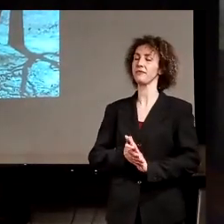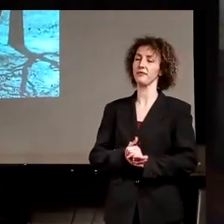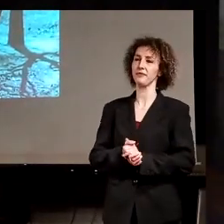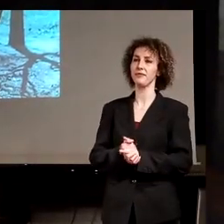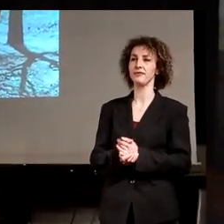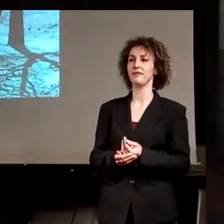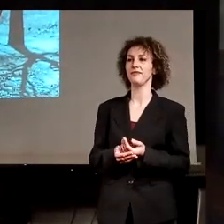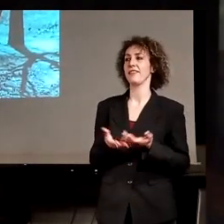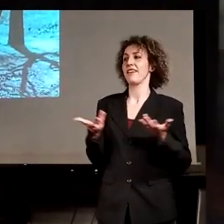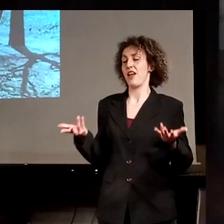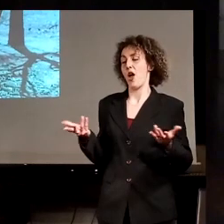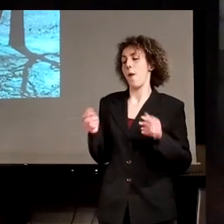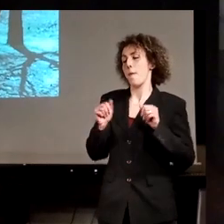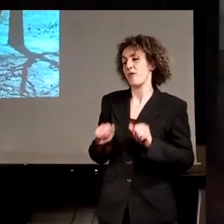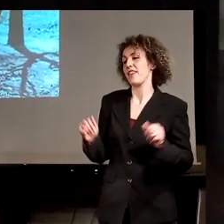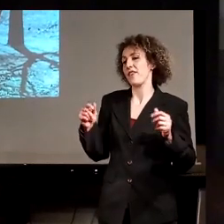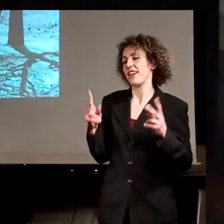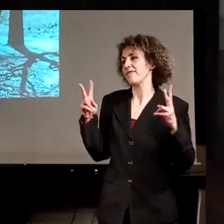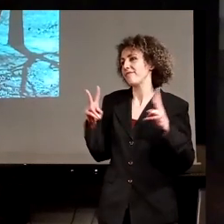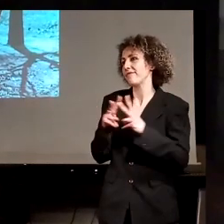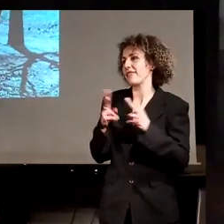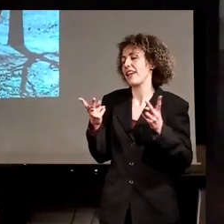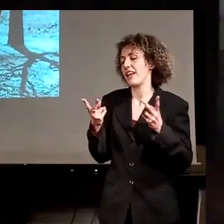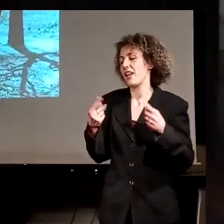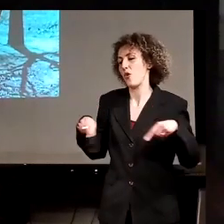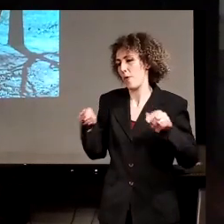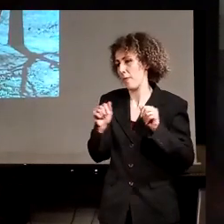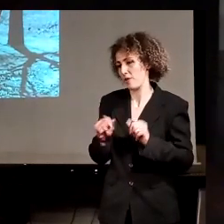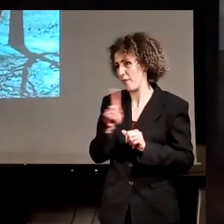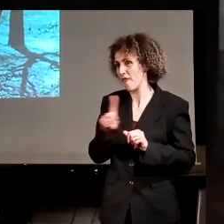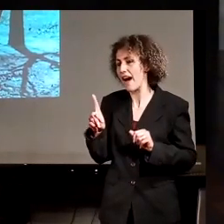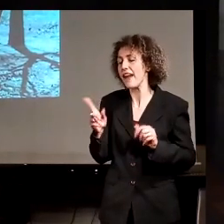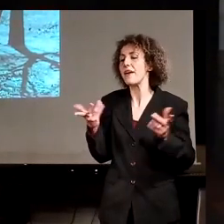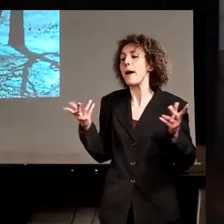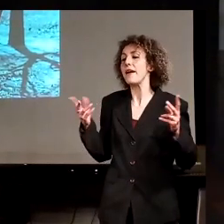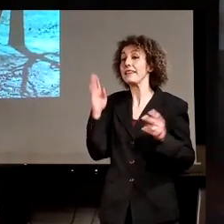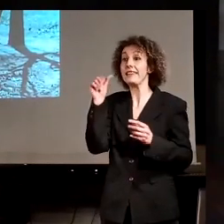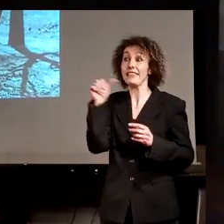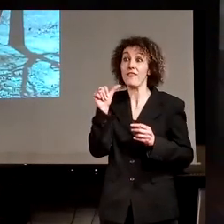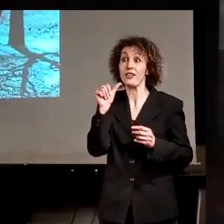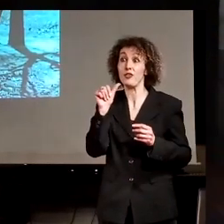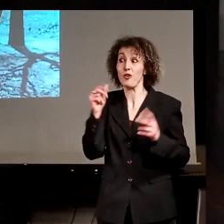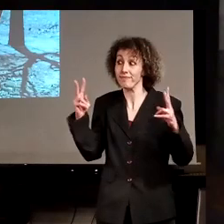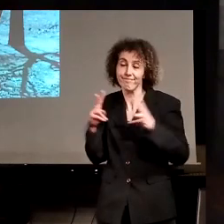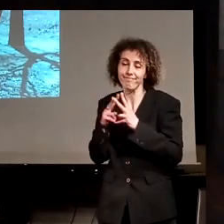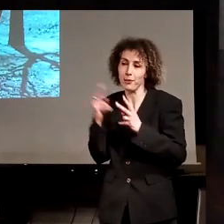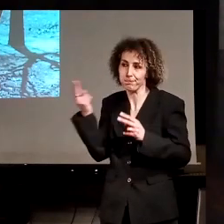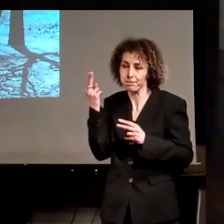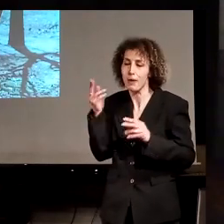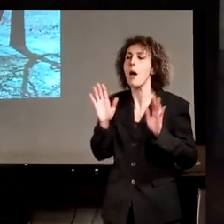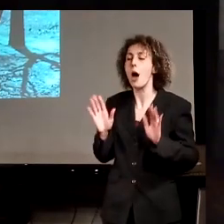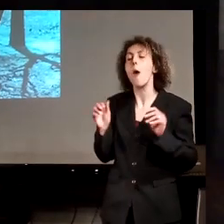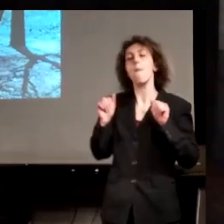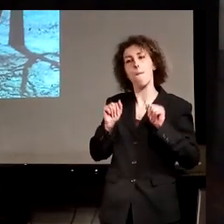certo poter incontrare questo non lo possiamo fare stevenson di persona ma possiamo cominciare a sentire un